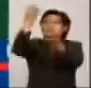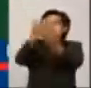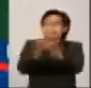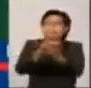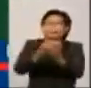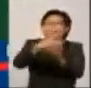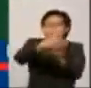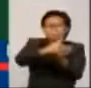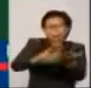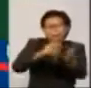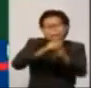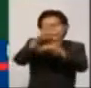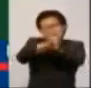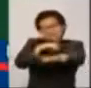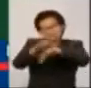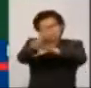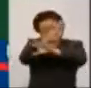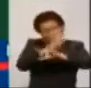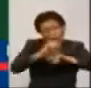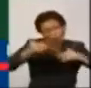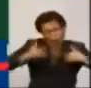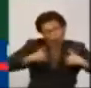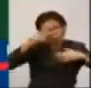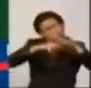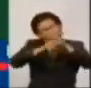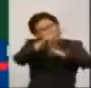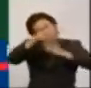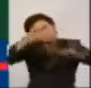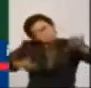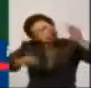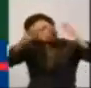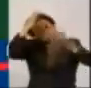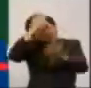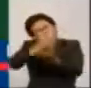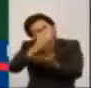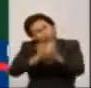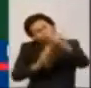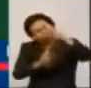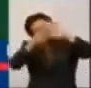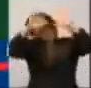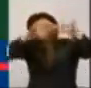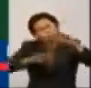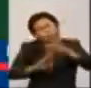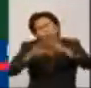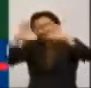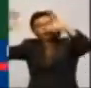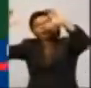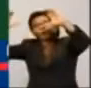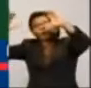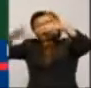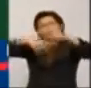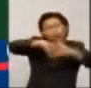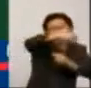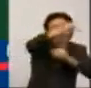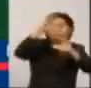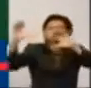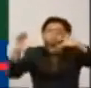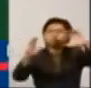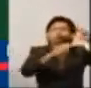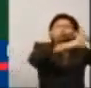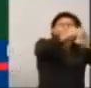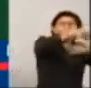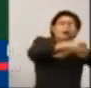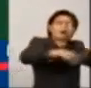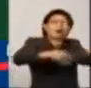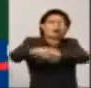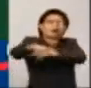di negeri Sarawak dan ianya juga turut diramalkan akan reda apabila kelompok awan hujan ini keluar sepenuhnya ke arah kawasan